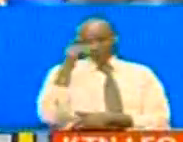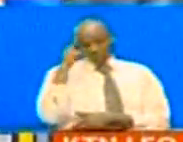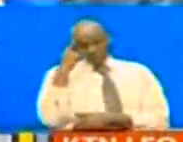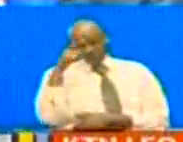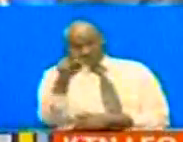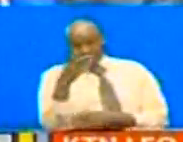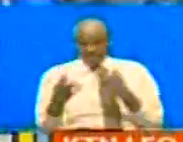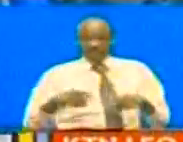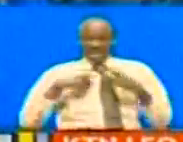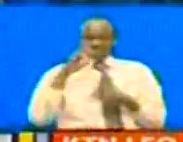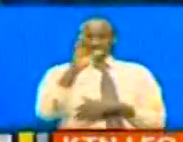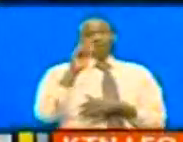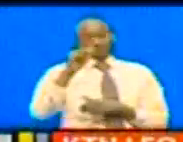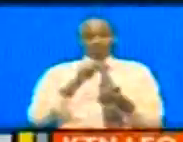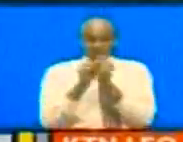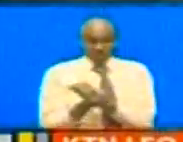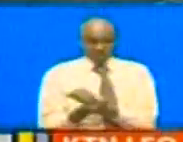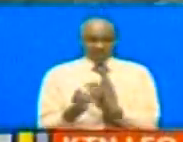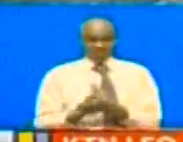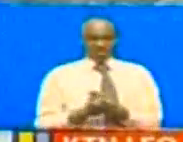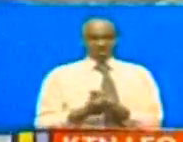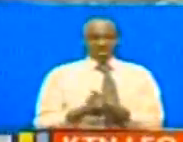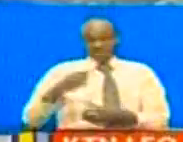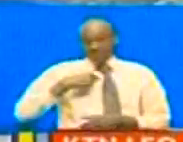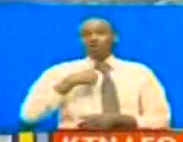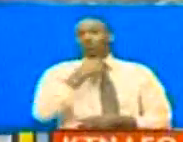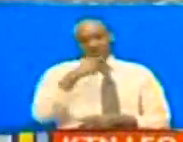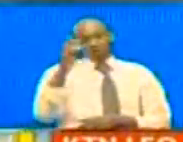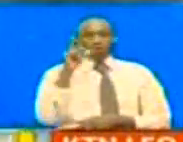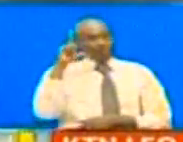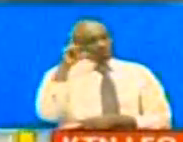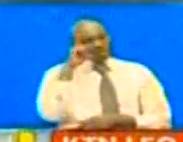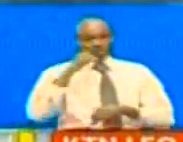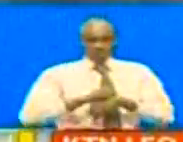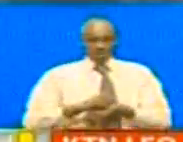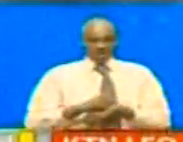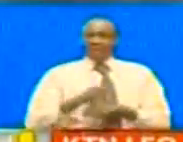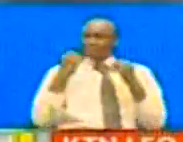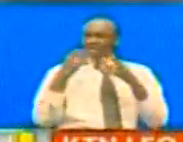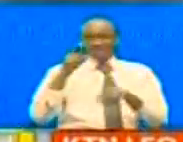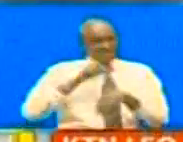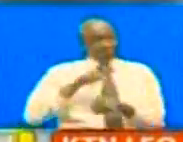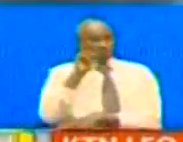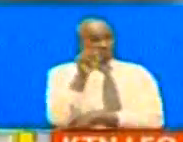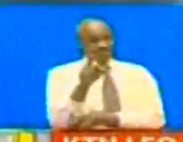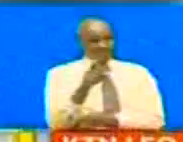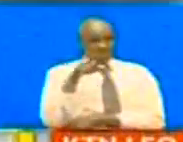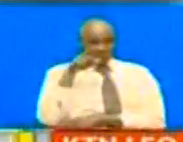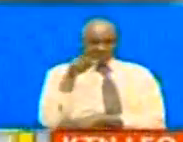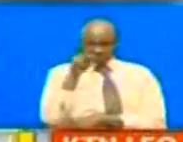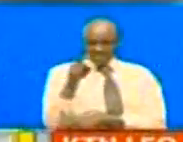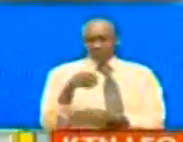kuwa huenda maisha yake yakabadilika. Ninataka tu niende tu pote. Wakati mwingi ukimuona anakaa